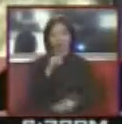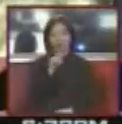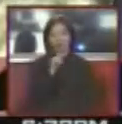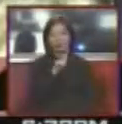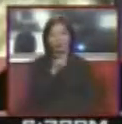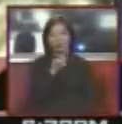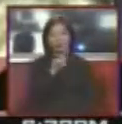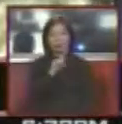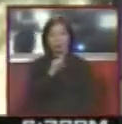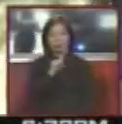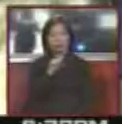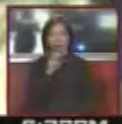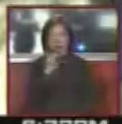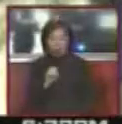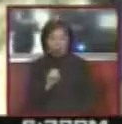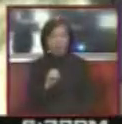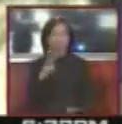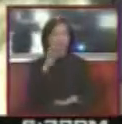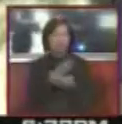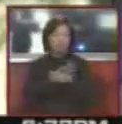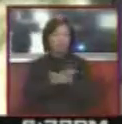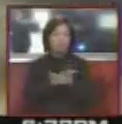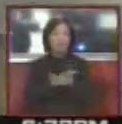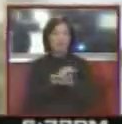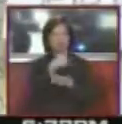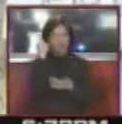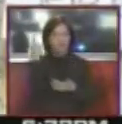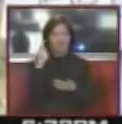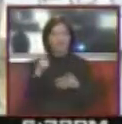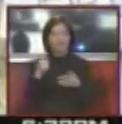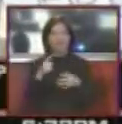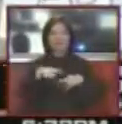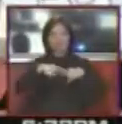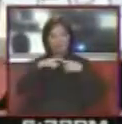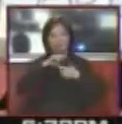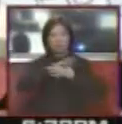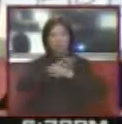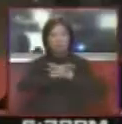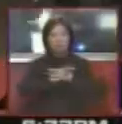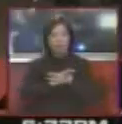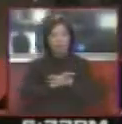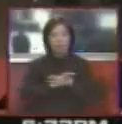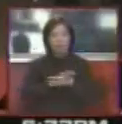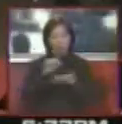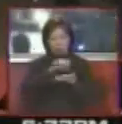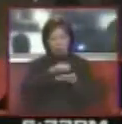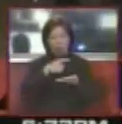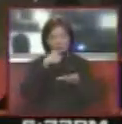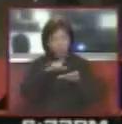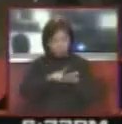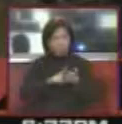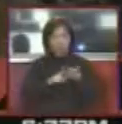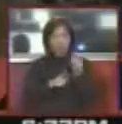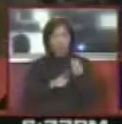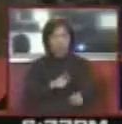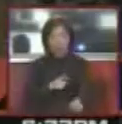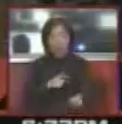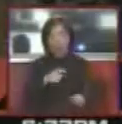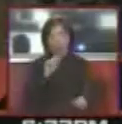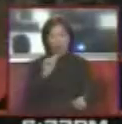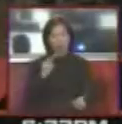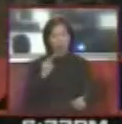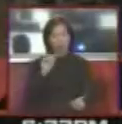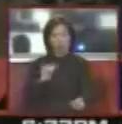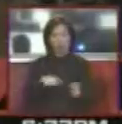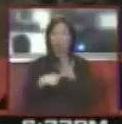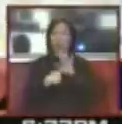School matapos mawalan ng kaklase dahil sa sunog. Sa pumunting sulat na ito na inilagay sa bakanting upuan ni Ana,